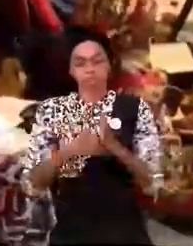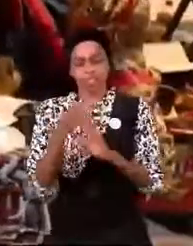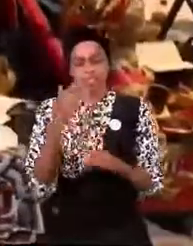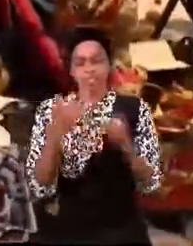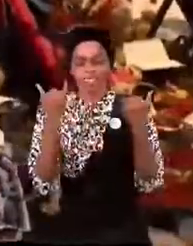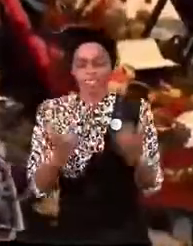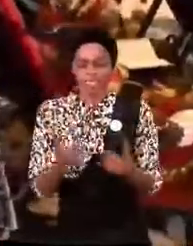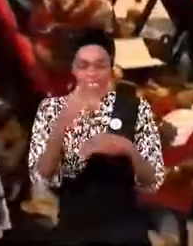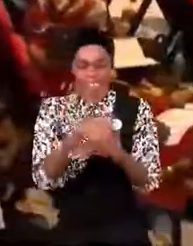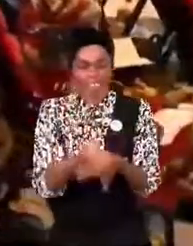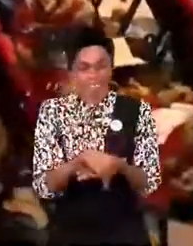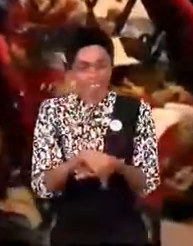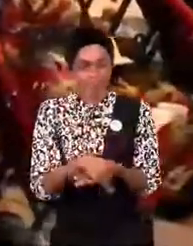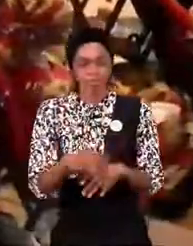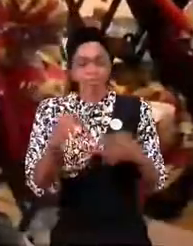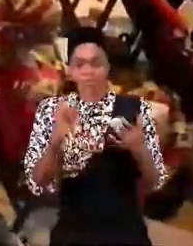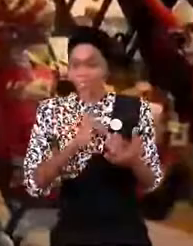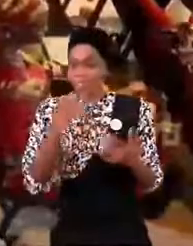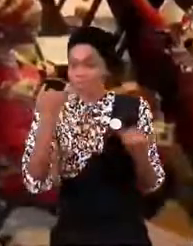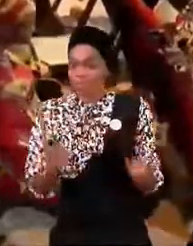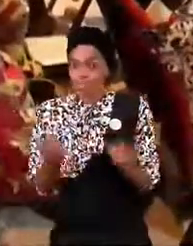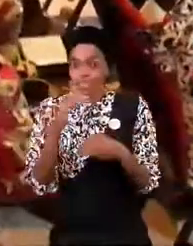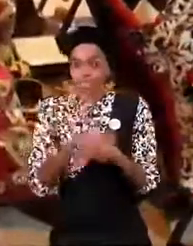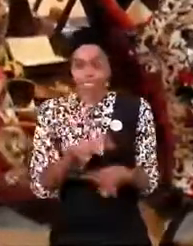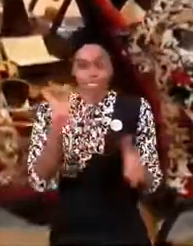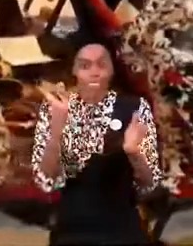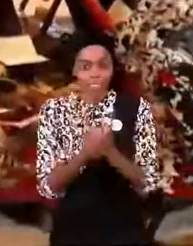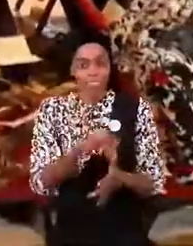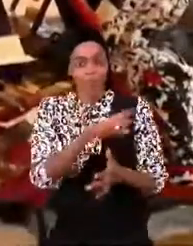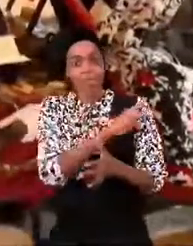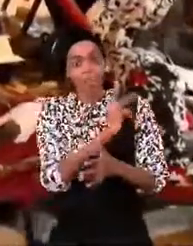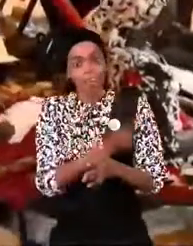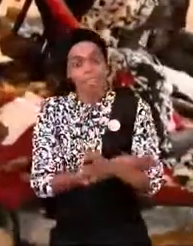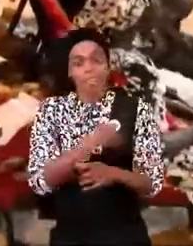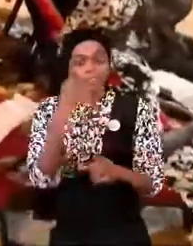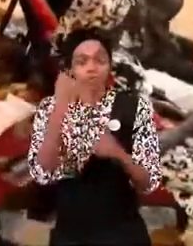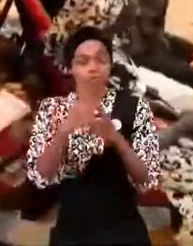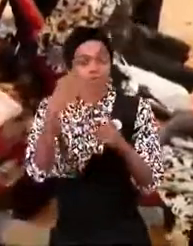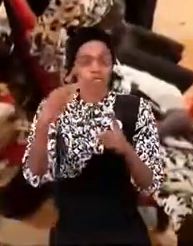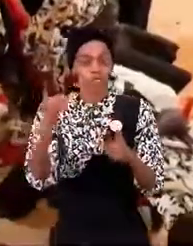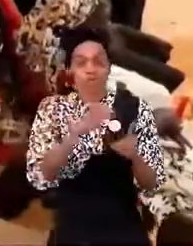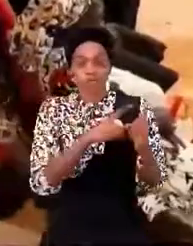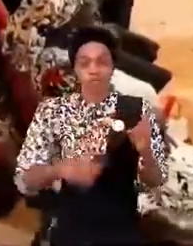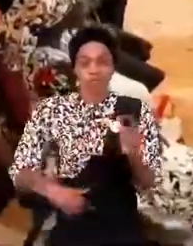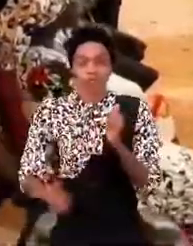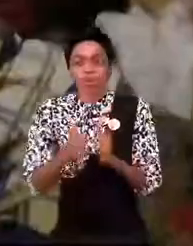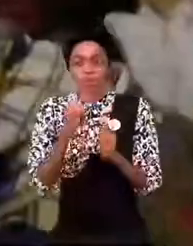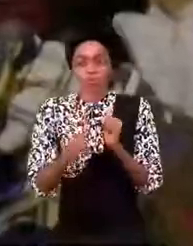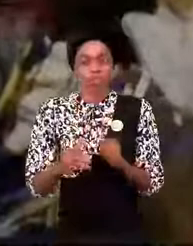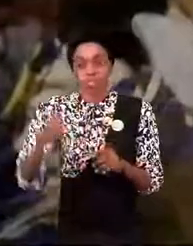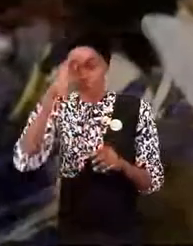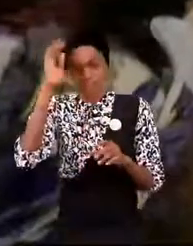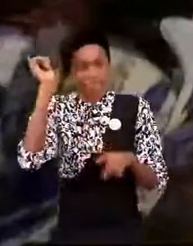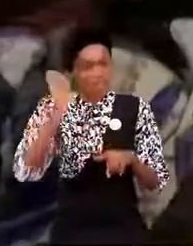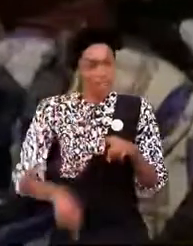cette puissante parole de Dieu que l'homme ne peut pas déplacer sera ôtée de ta vie